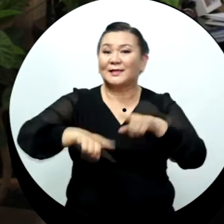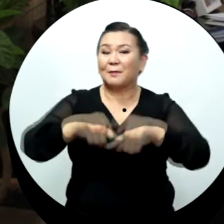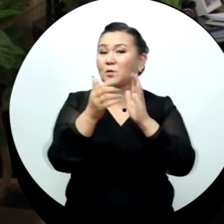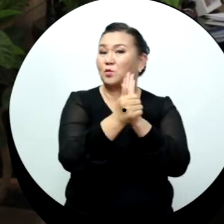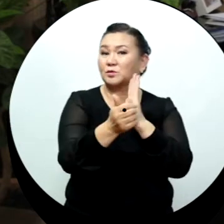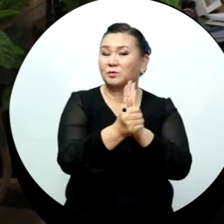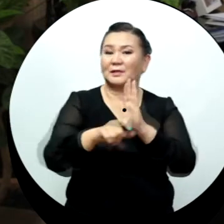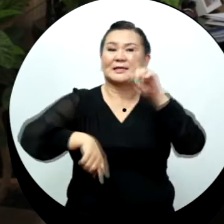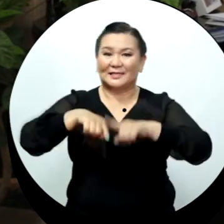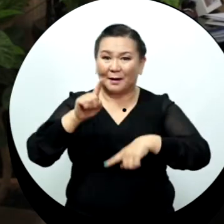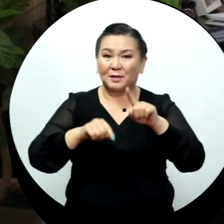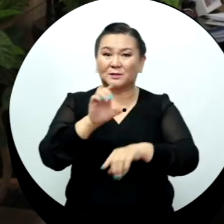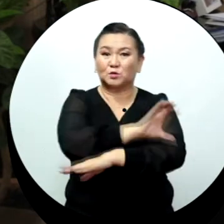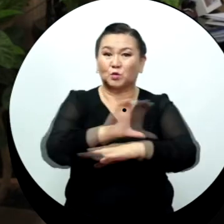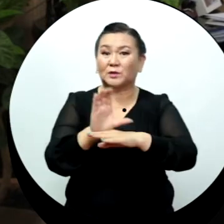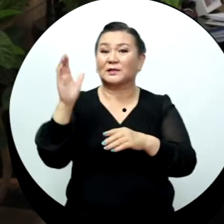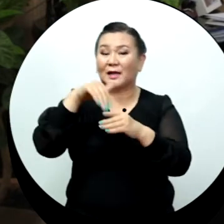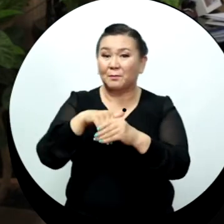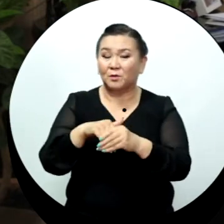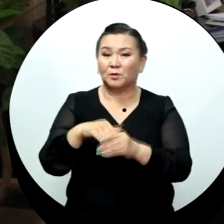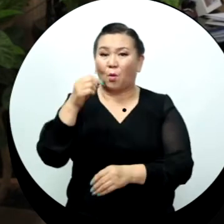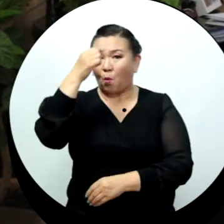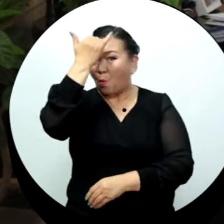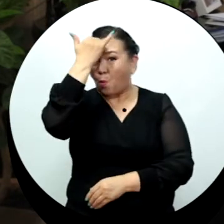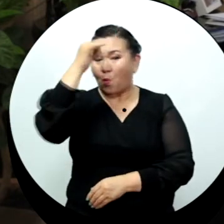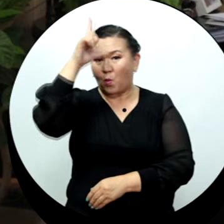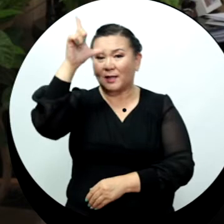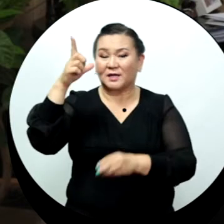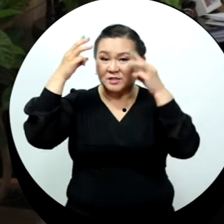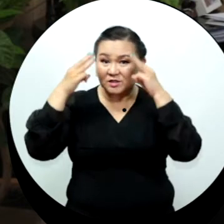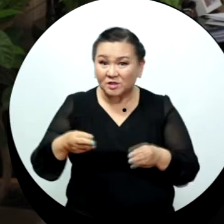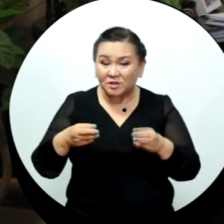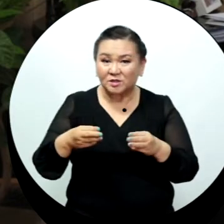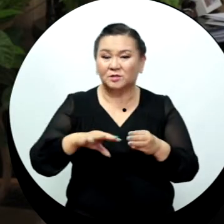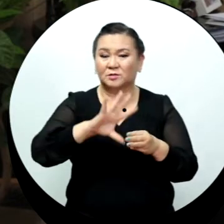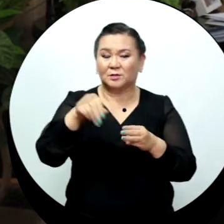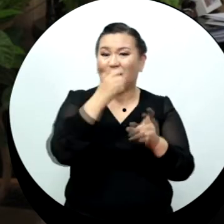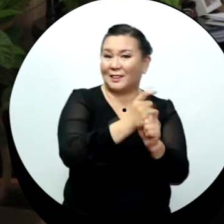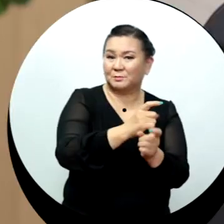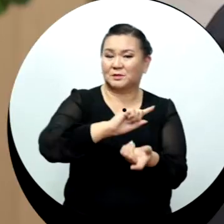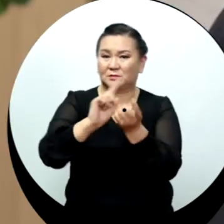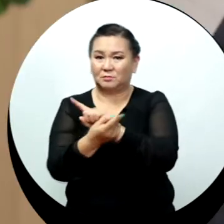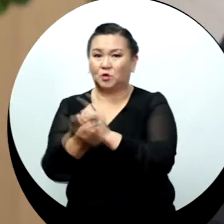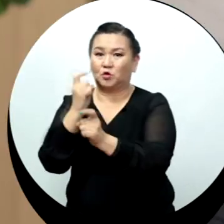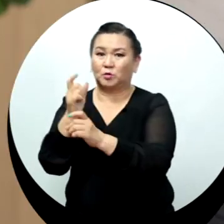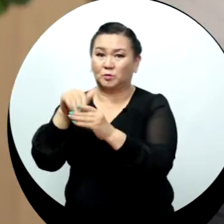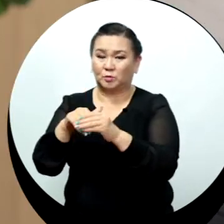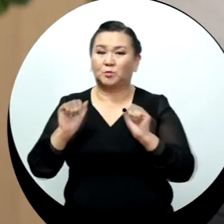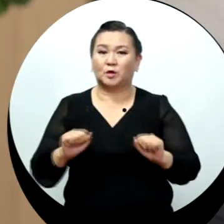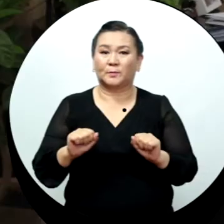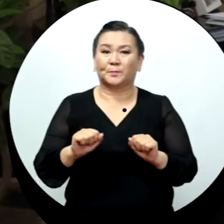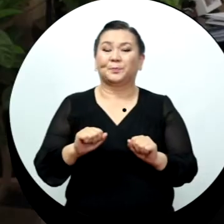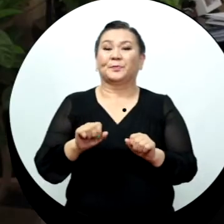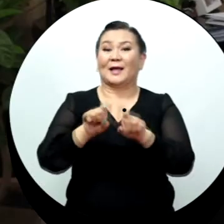ямар сургалтад хамруулах юм гих мэтчлэн ухаалгаар шийдэж халамжаас хөтөлмөрлөө шилжих болно. Харин